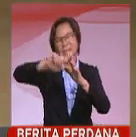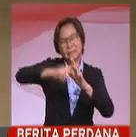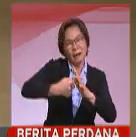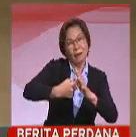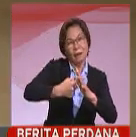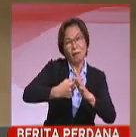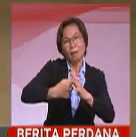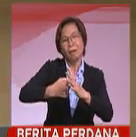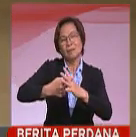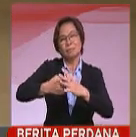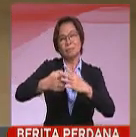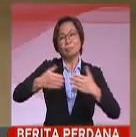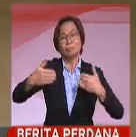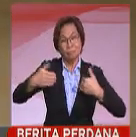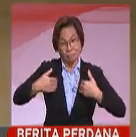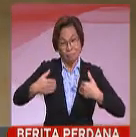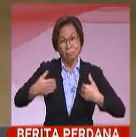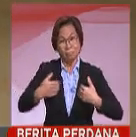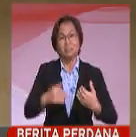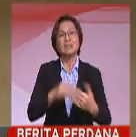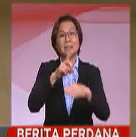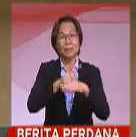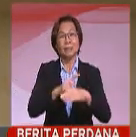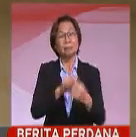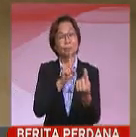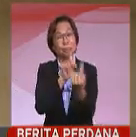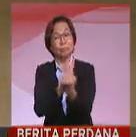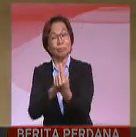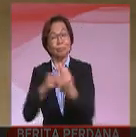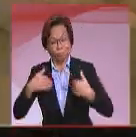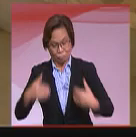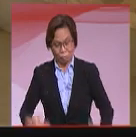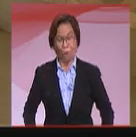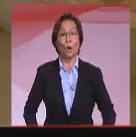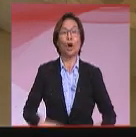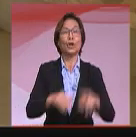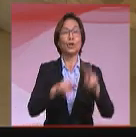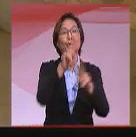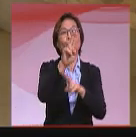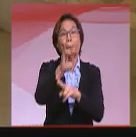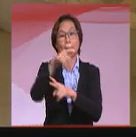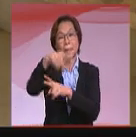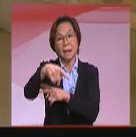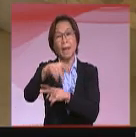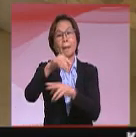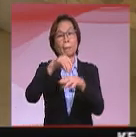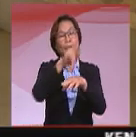dilaksanakan secara fizikal di UMP Pahang pada 23 Januari.